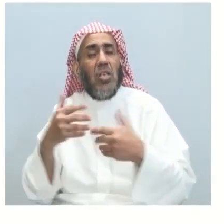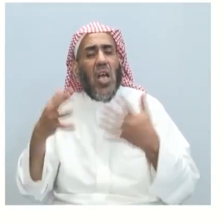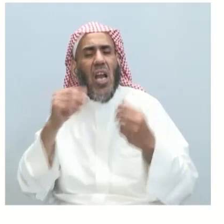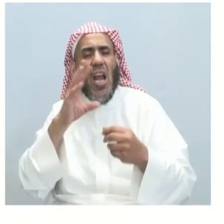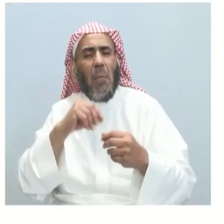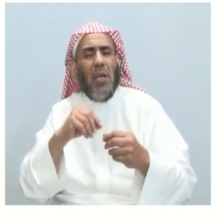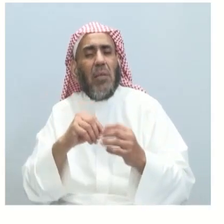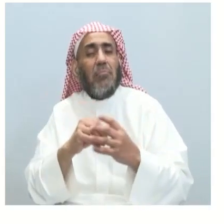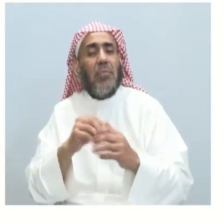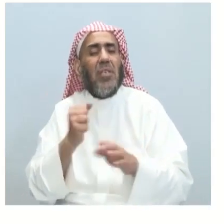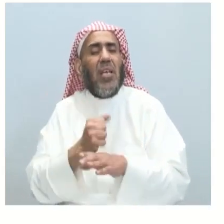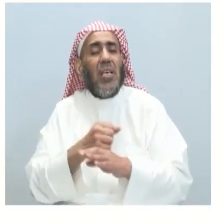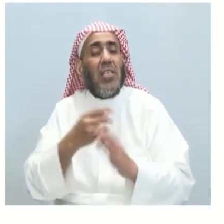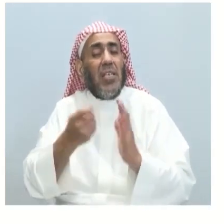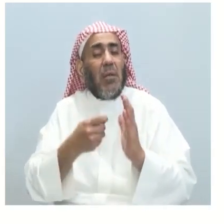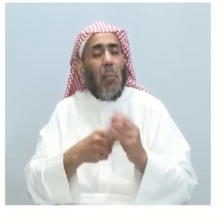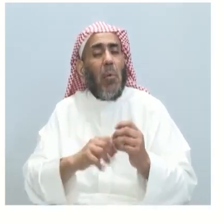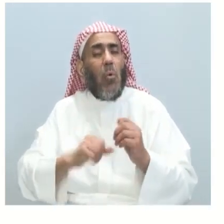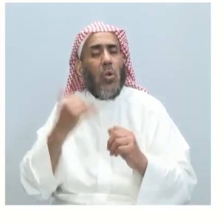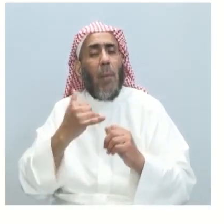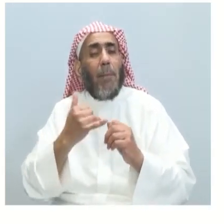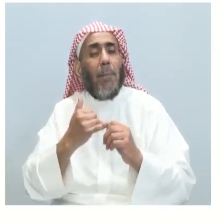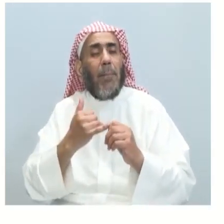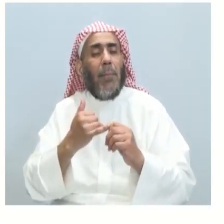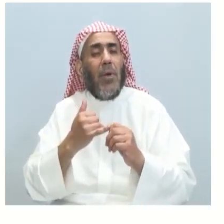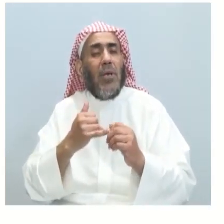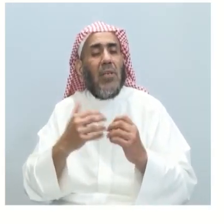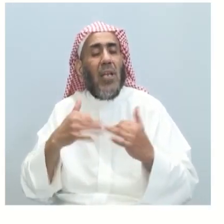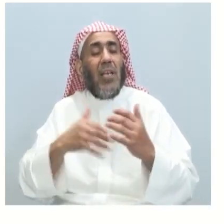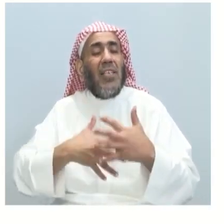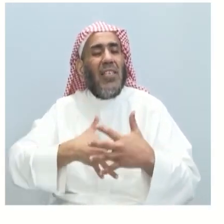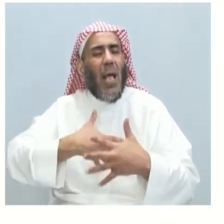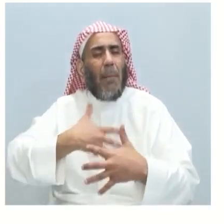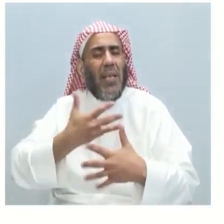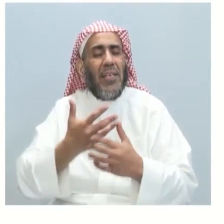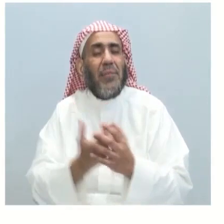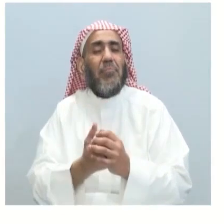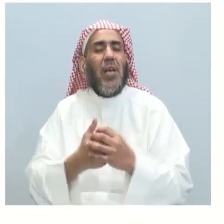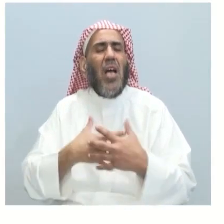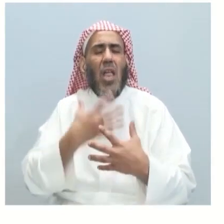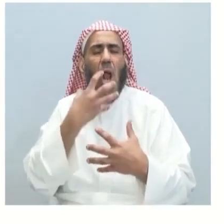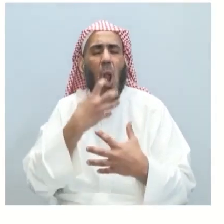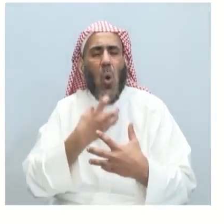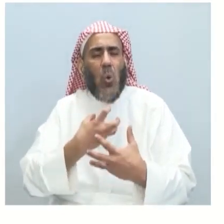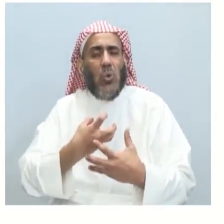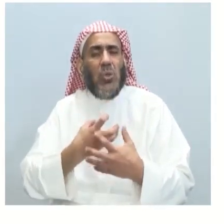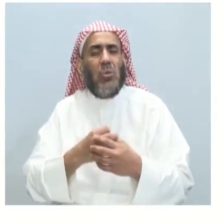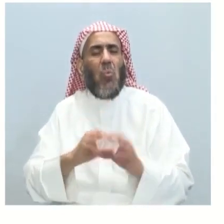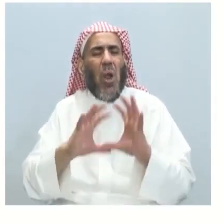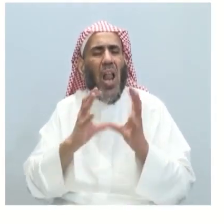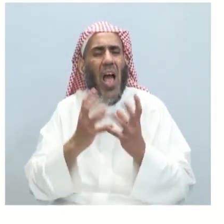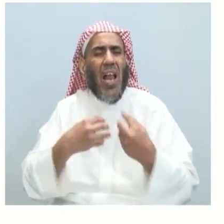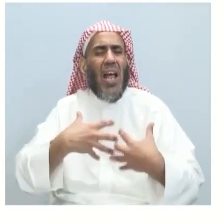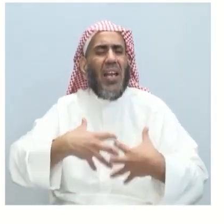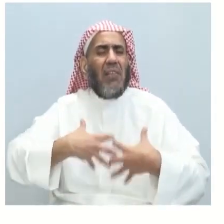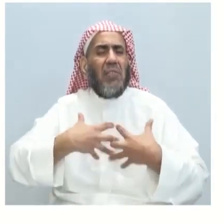يهتم بطريقه الكتابه بقدر ما يهتم بطريقه التعبير عن الحزن وعن الحاله النفسيه